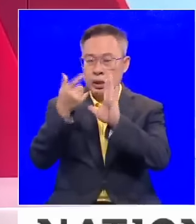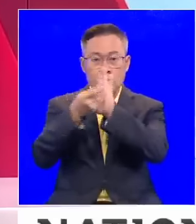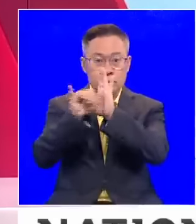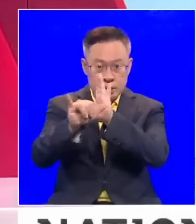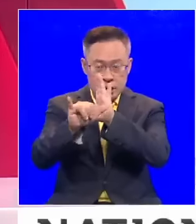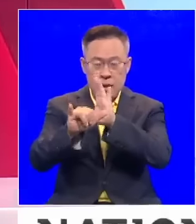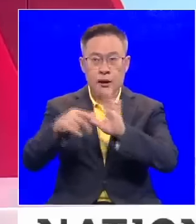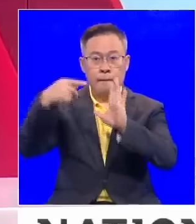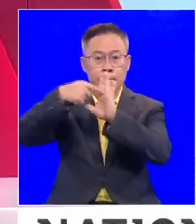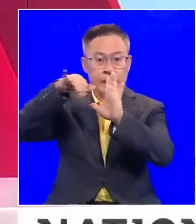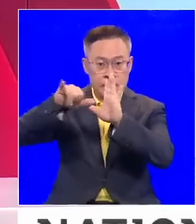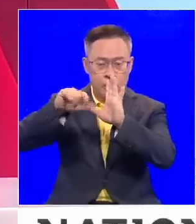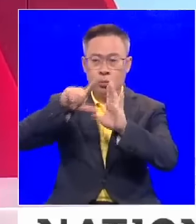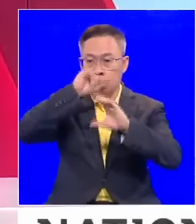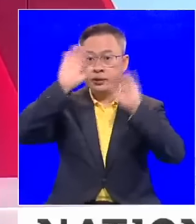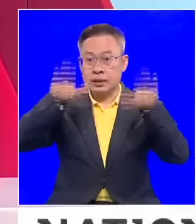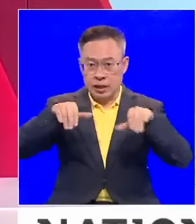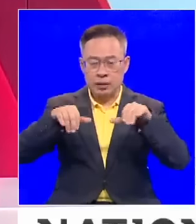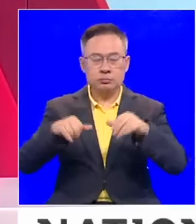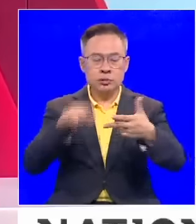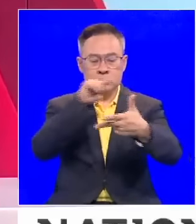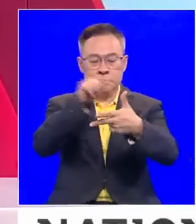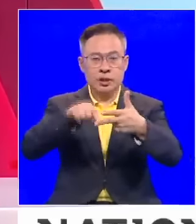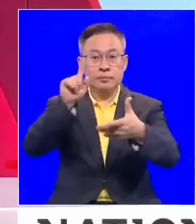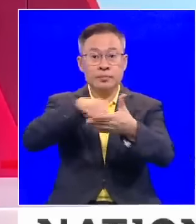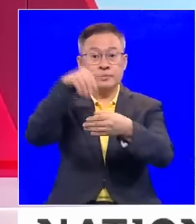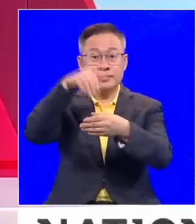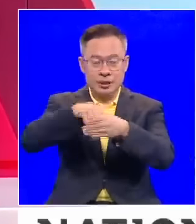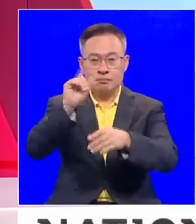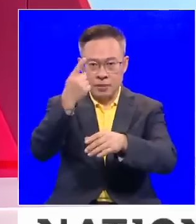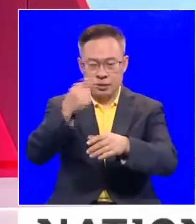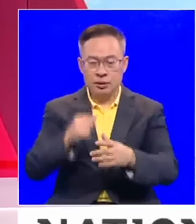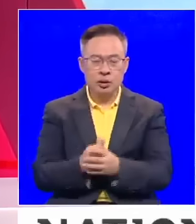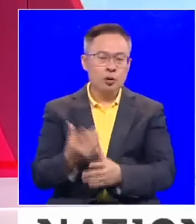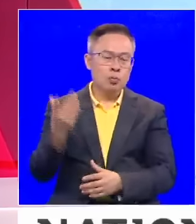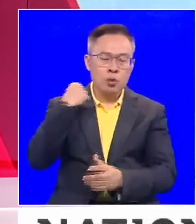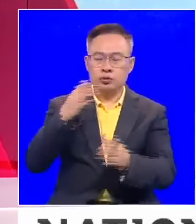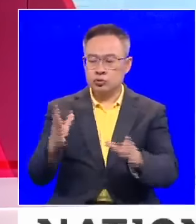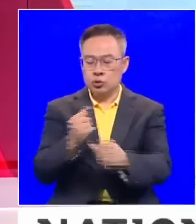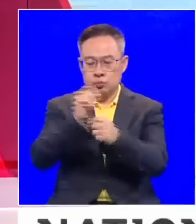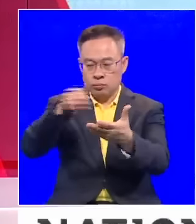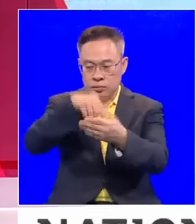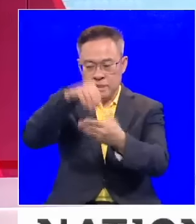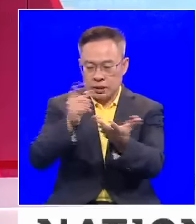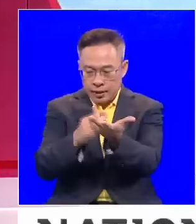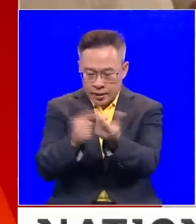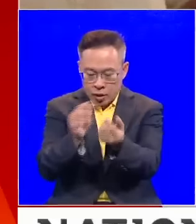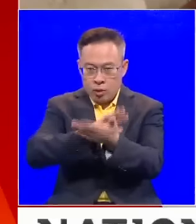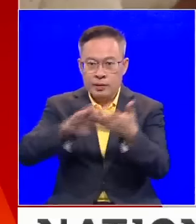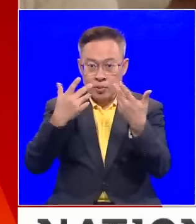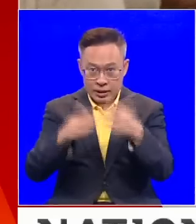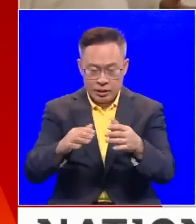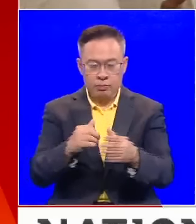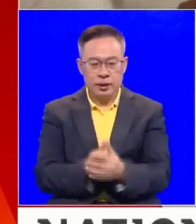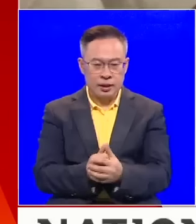รียบเลยนะคะ3จังหวัดที่ดิฉันบอกไปเมื่อสักครู่นี้มาดูผลคะแนนกันหน่อยนะคะผู้สื่อข่าวก็รายงานผลการเลือกตั้งการเลือก